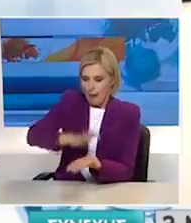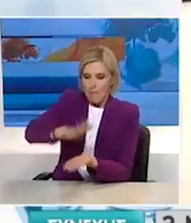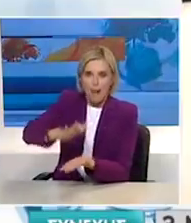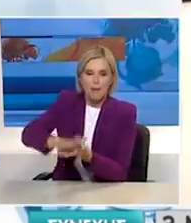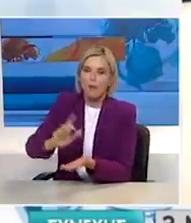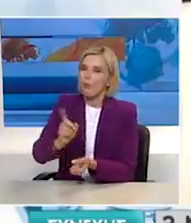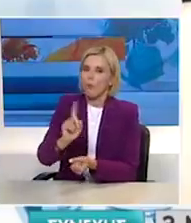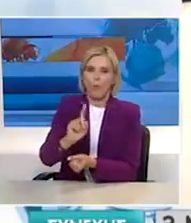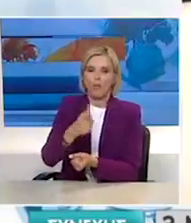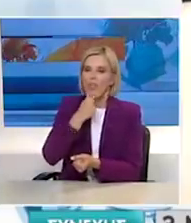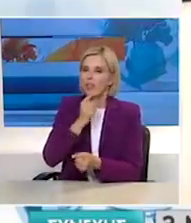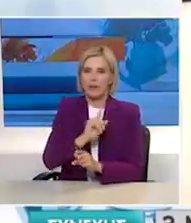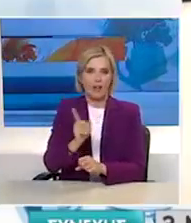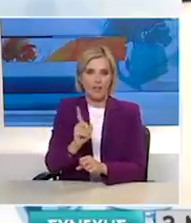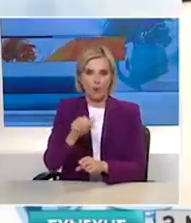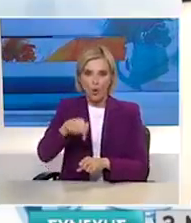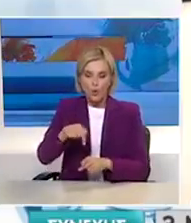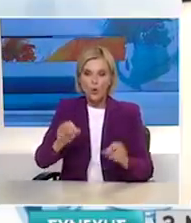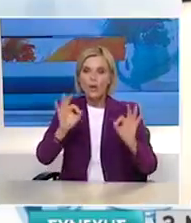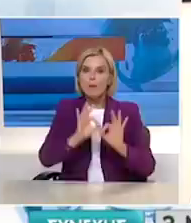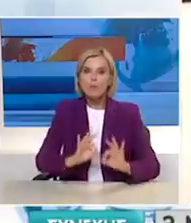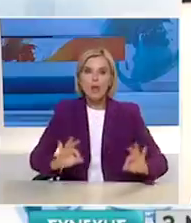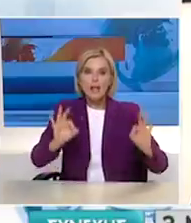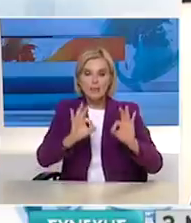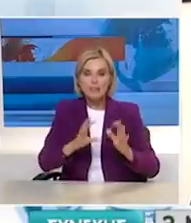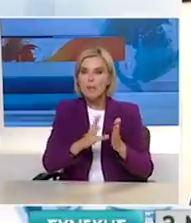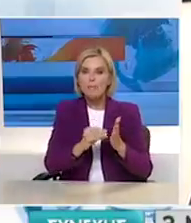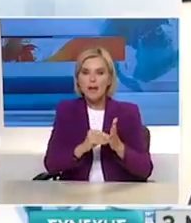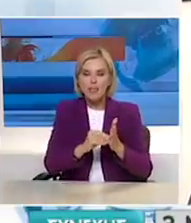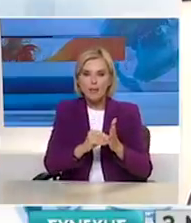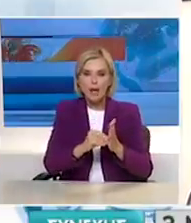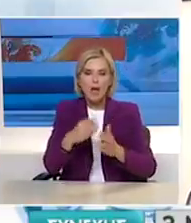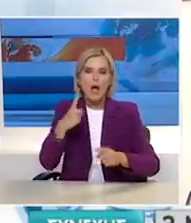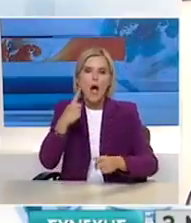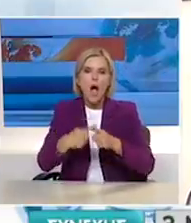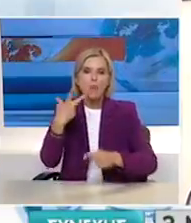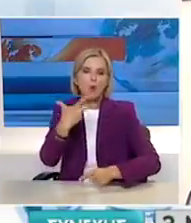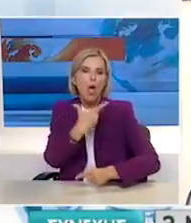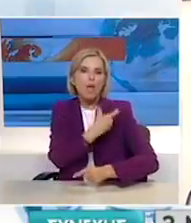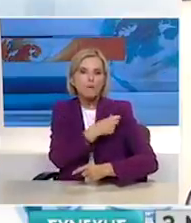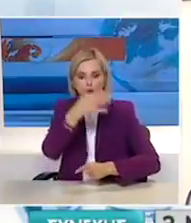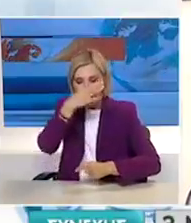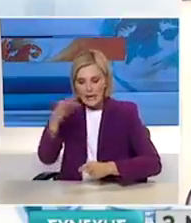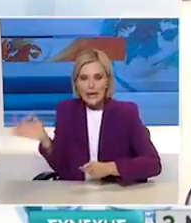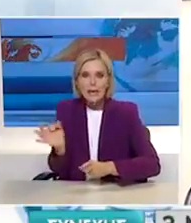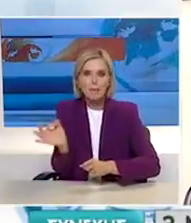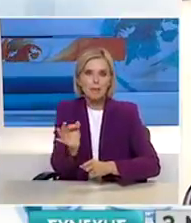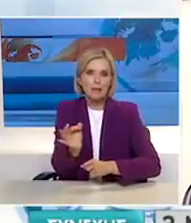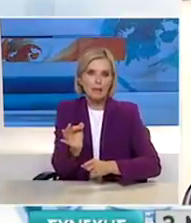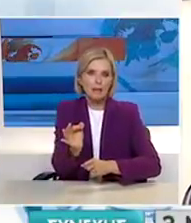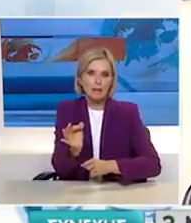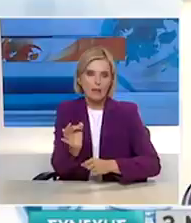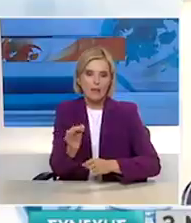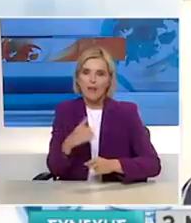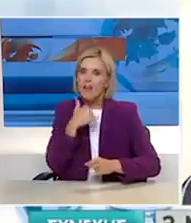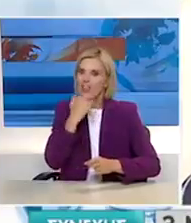που προετοιμάζεται το εμβόλιο για την εποχική γρίπη, την επόμενη περίοδο, οι παραγωγές δεν είναι δεδομένες. Άρα υπάρχει μια